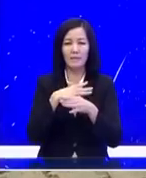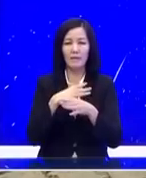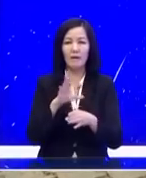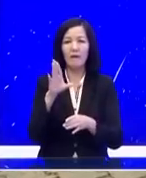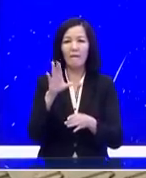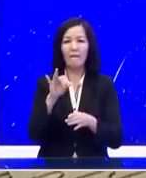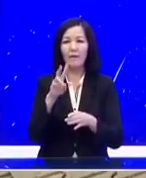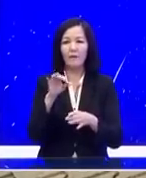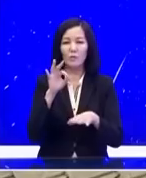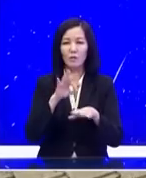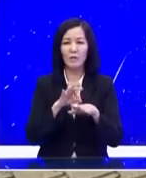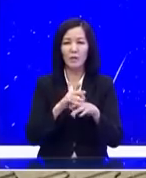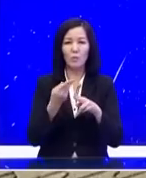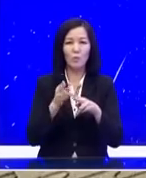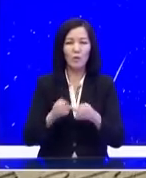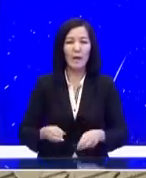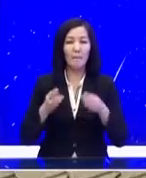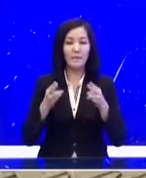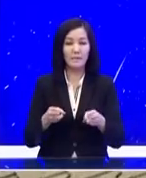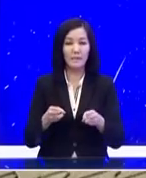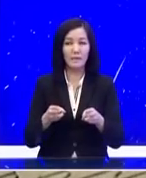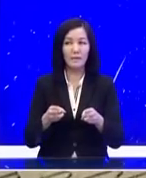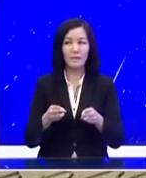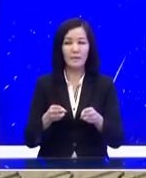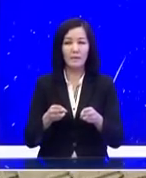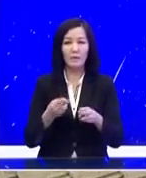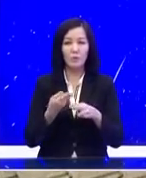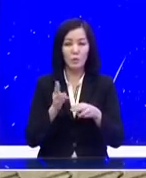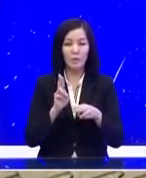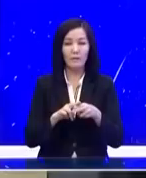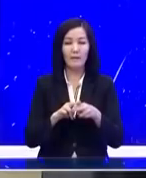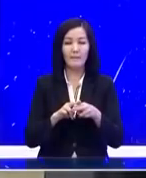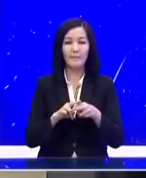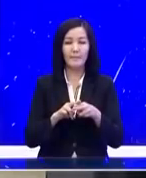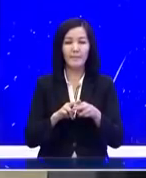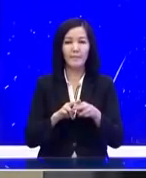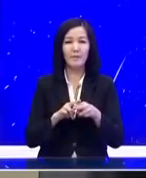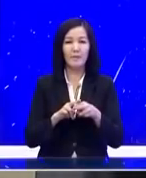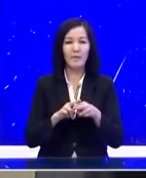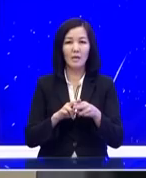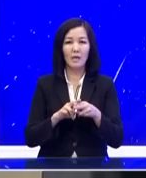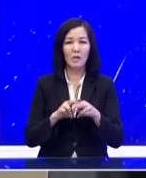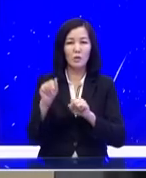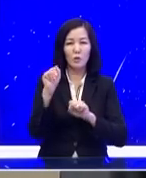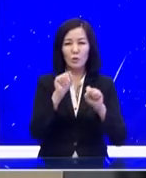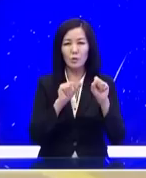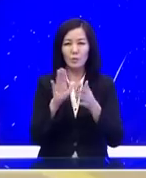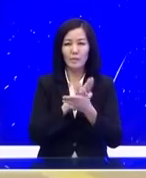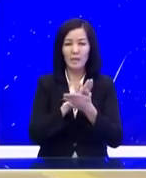деген, індет деген ол өте қауіпті үрдіс. Сондықтан дезинфекция болмаса,